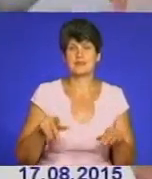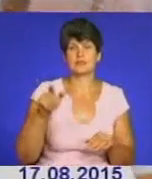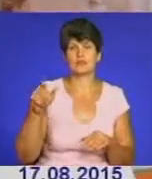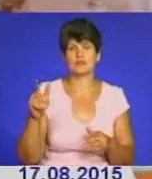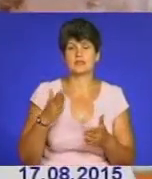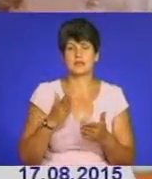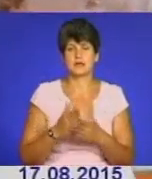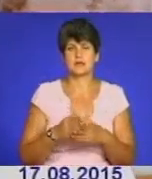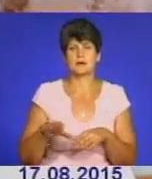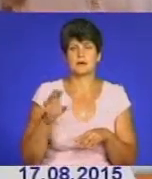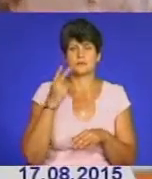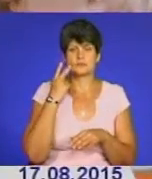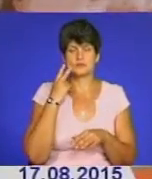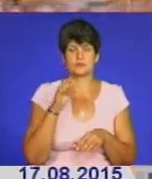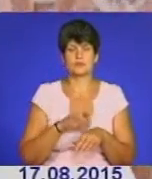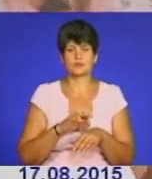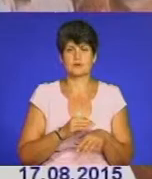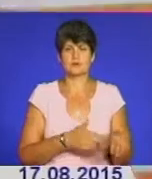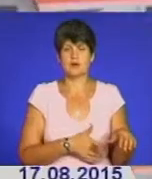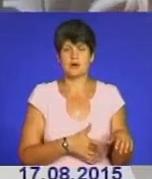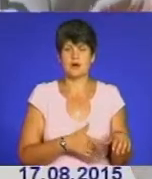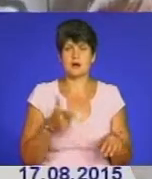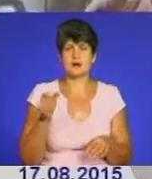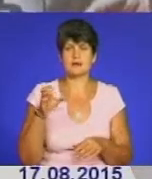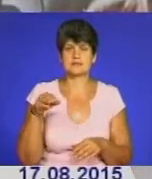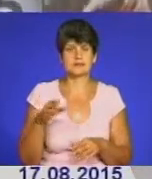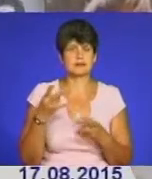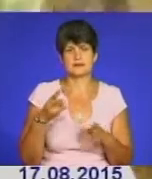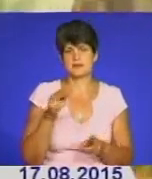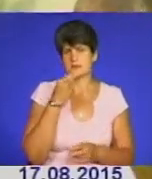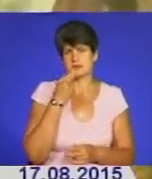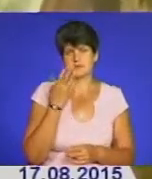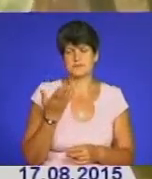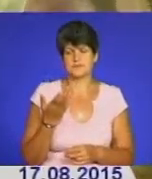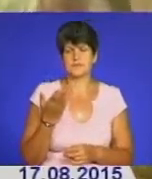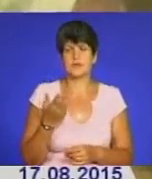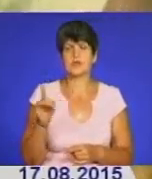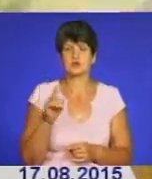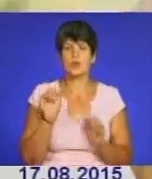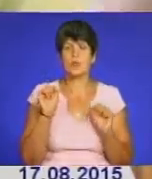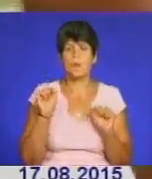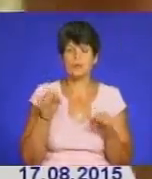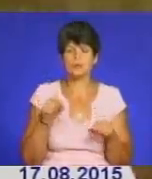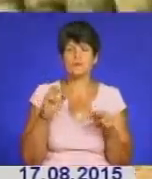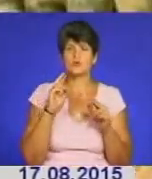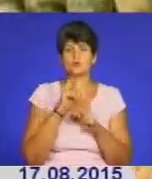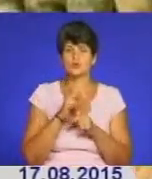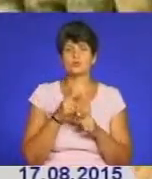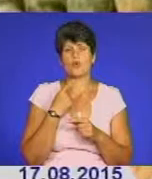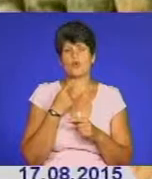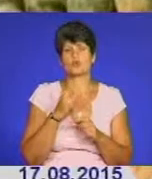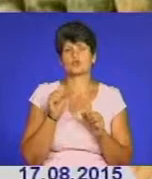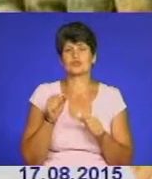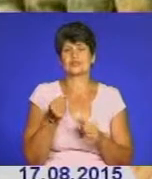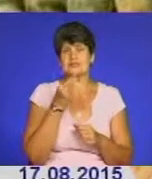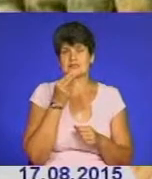яких є хронічні хвороби, наприклад, гастрит чи холецистит, не варто їх споживати. Щодо можливих отруєнь, то фахівці говорять, що з'ївши кавуна